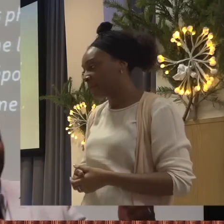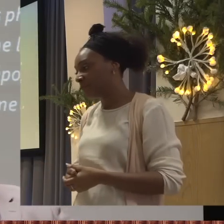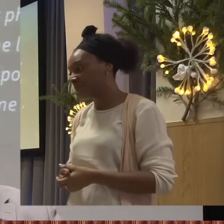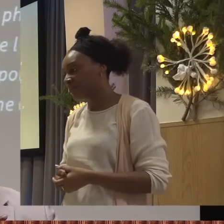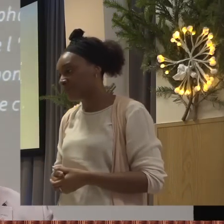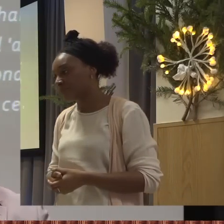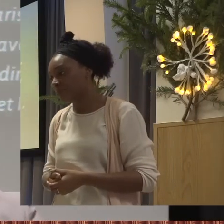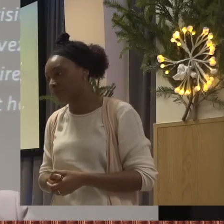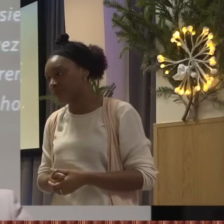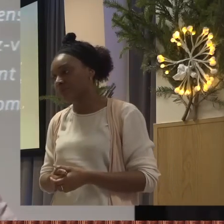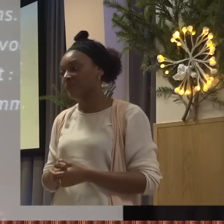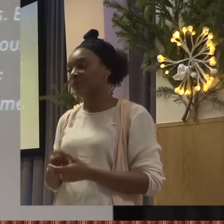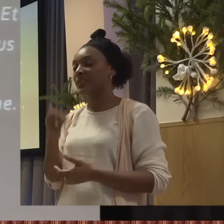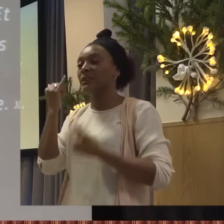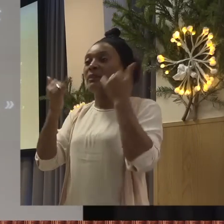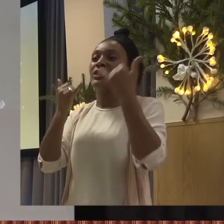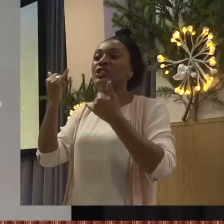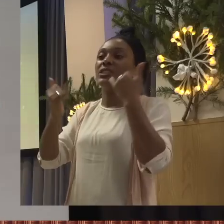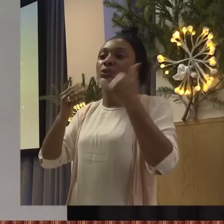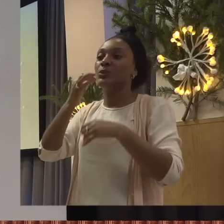vas-y toi-même.